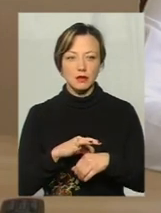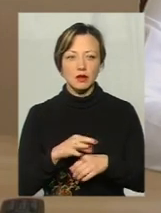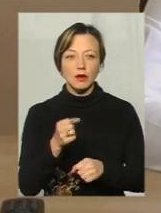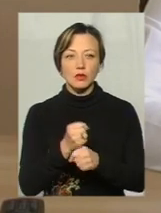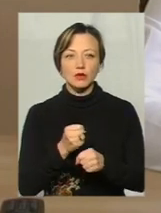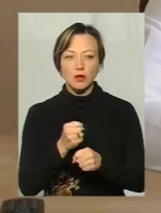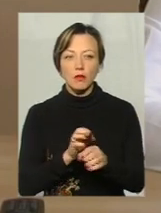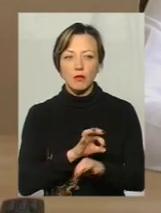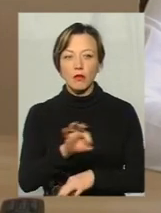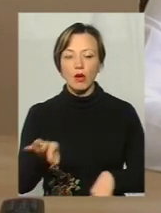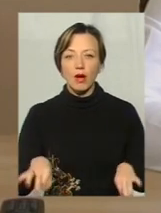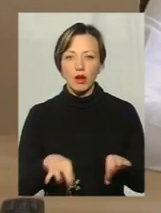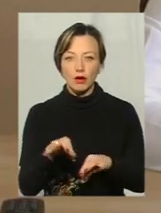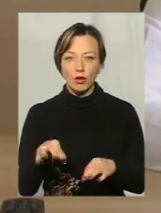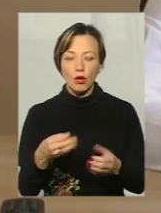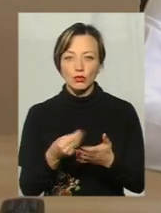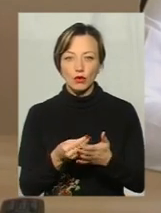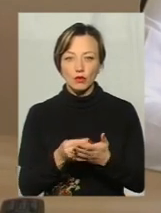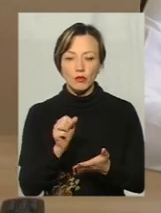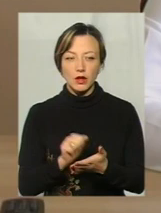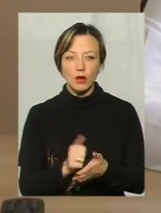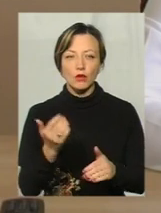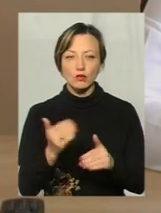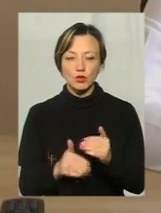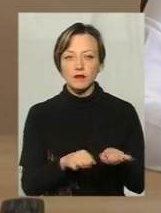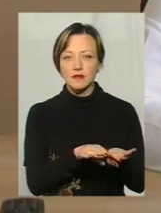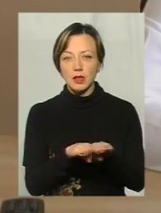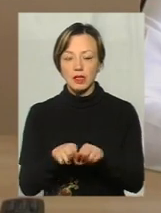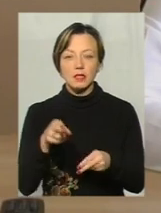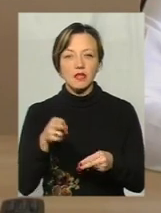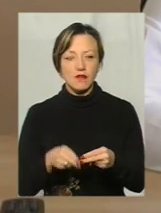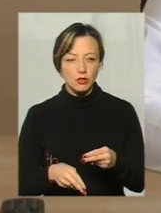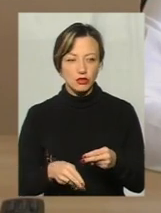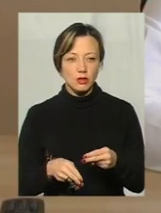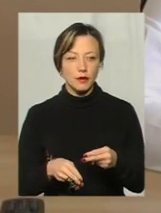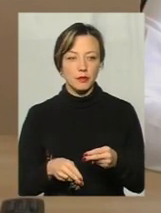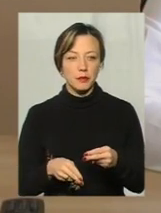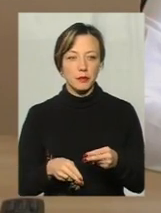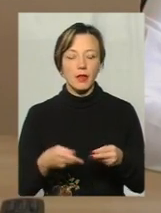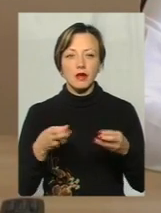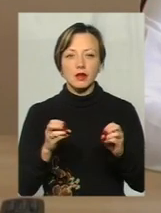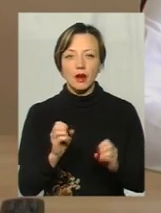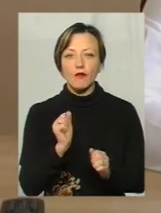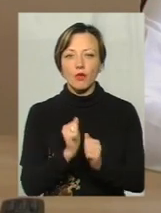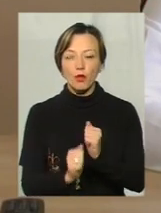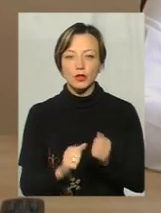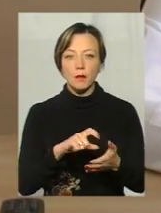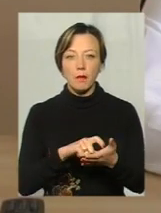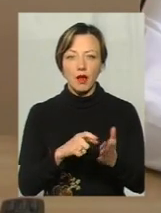розробка проєктно-кошторисної документації, вона вже в стадії завершення, де в кожній